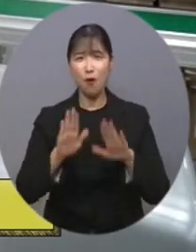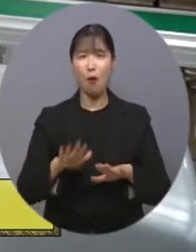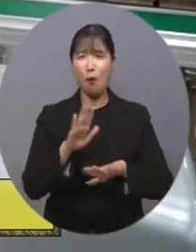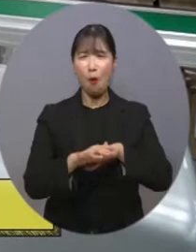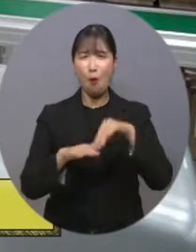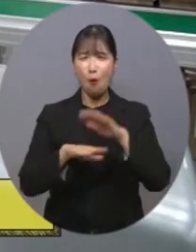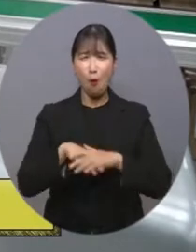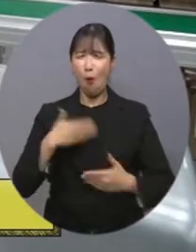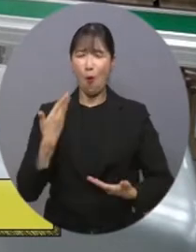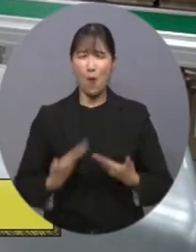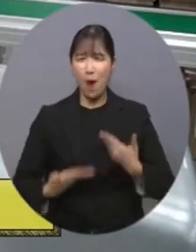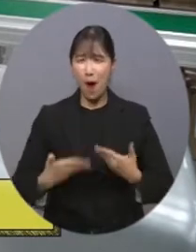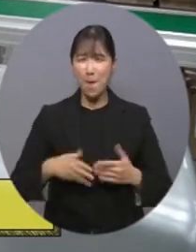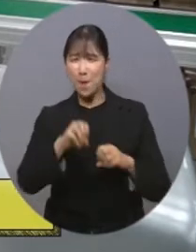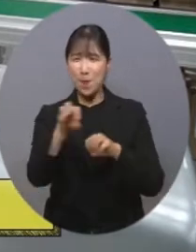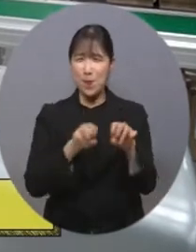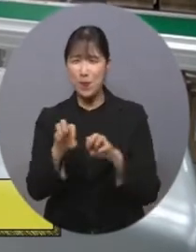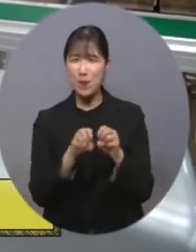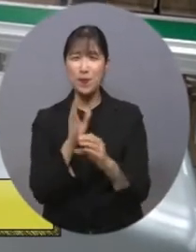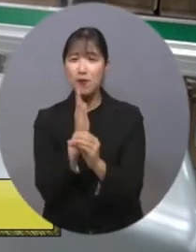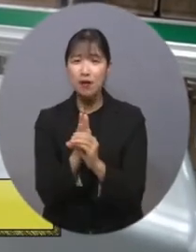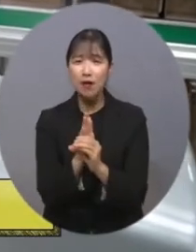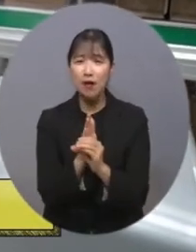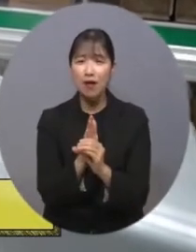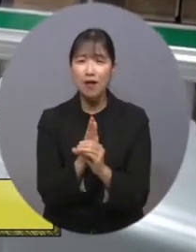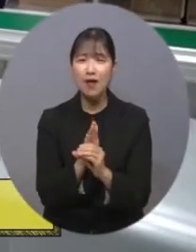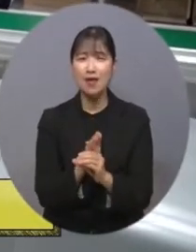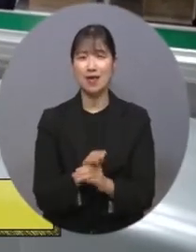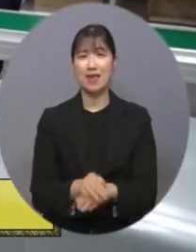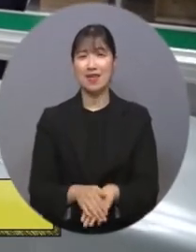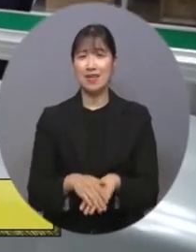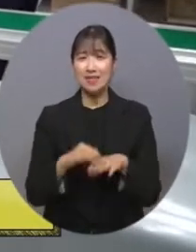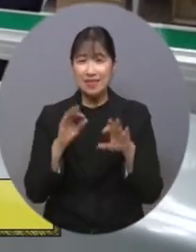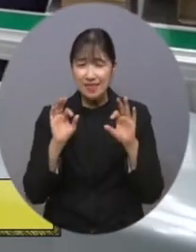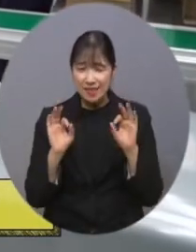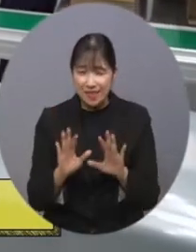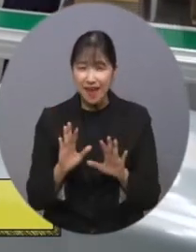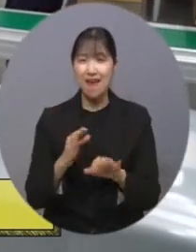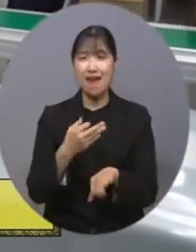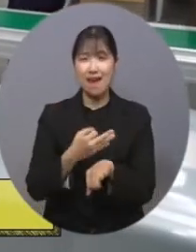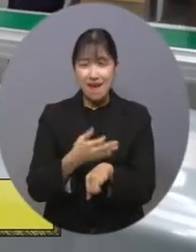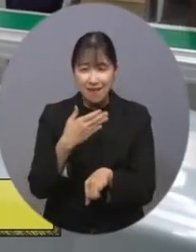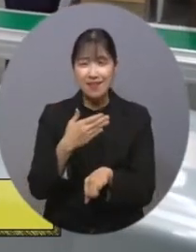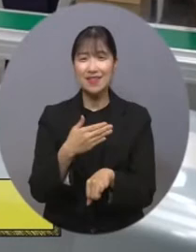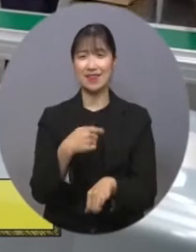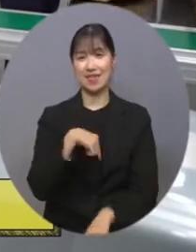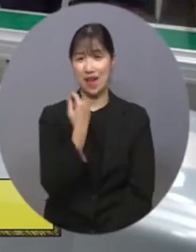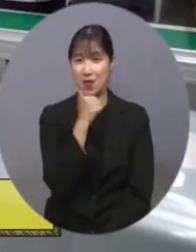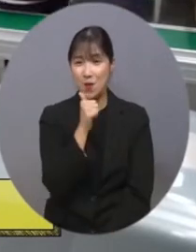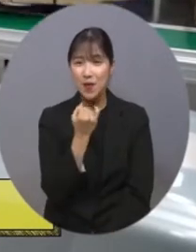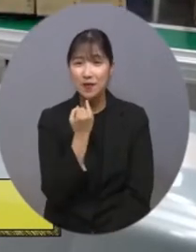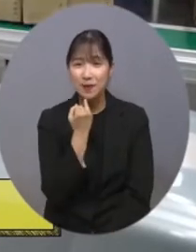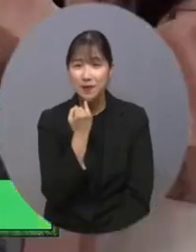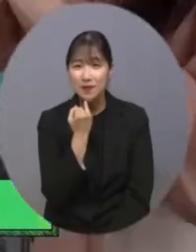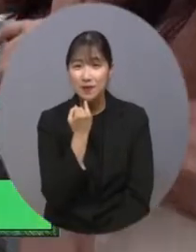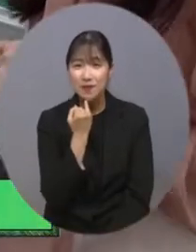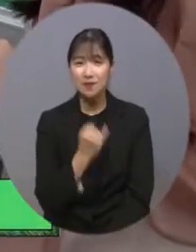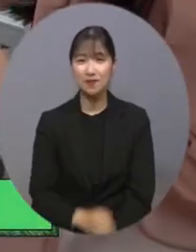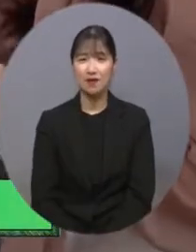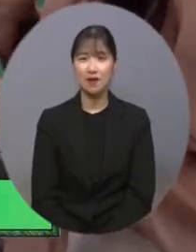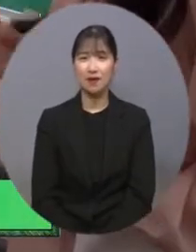되게 빠르게 일을 하고 계신데 예, 네. 혹시 괜찮으시면 간단하게 자기소개 한번 부탁드려도 될까요?